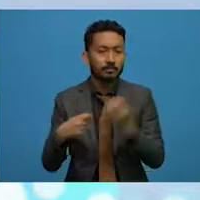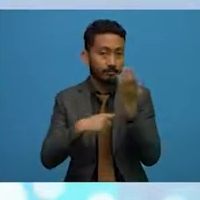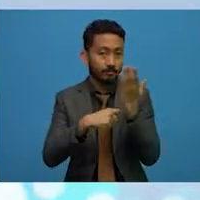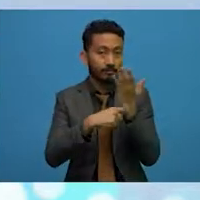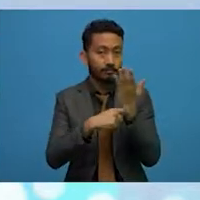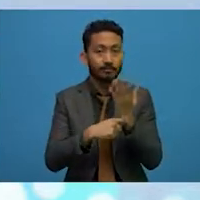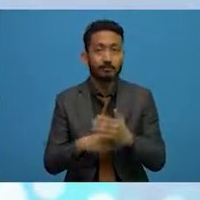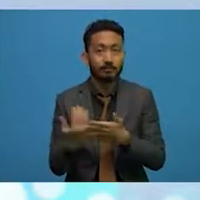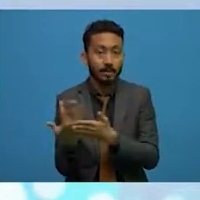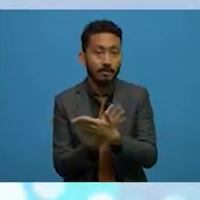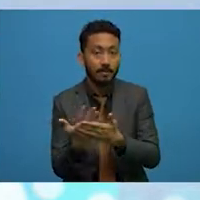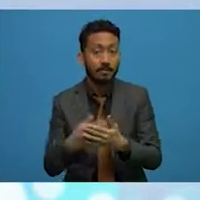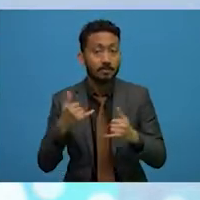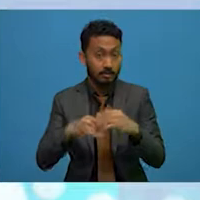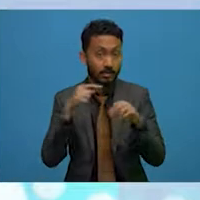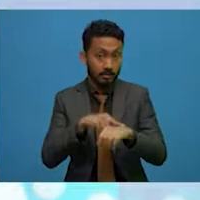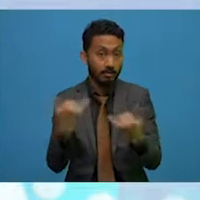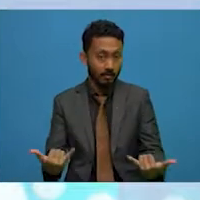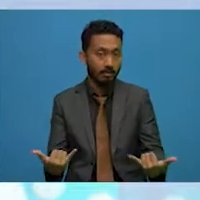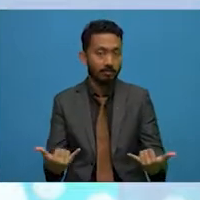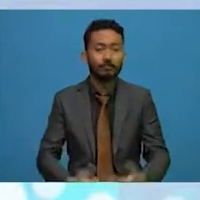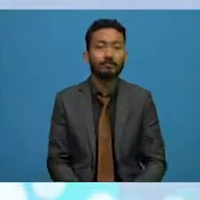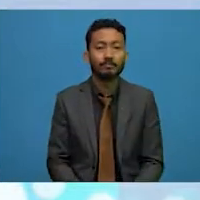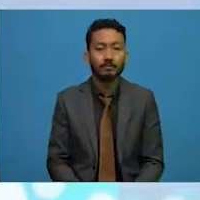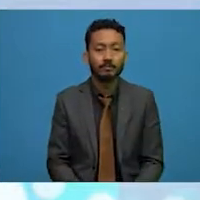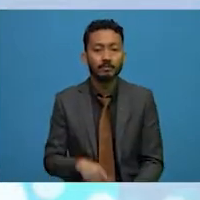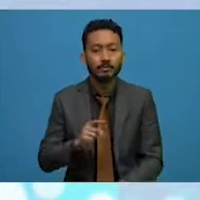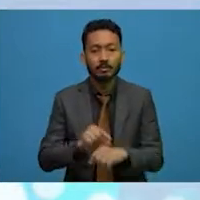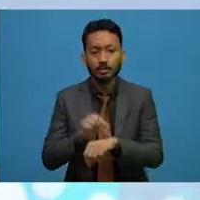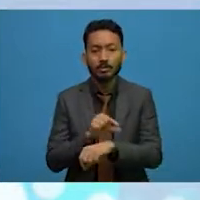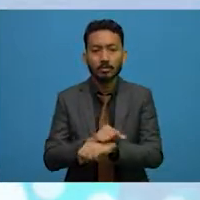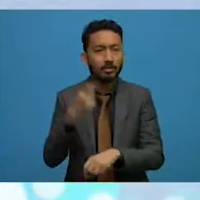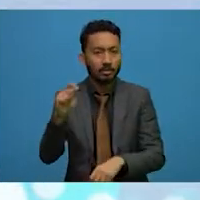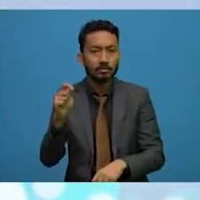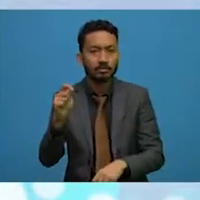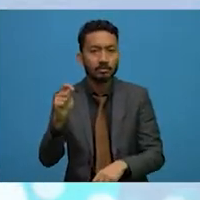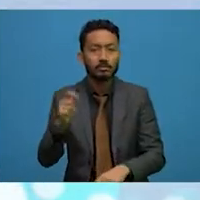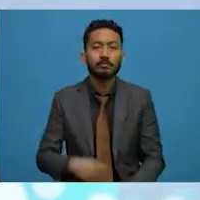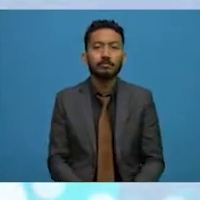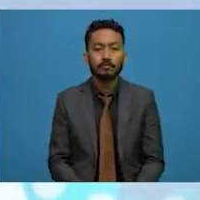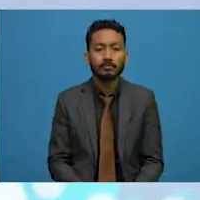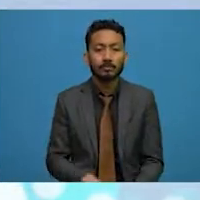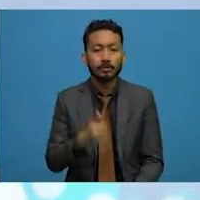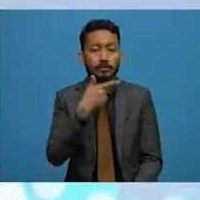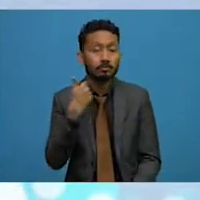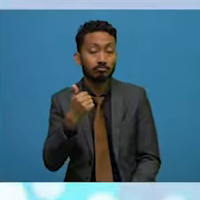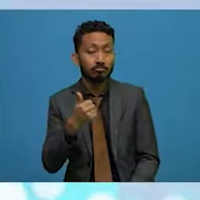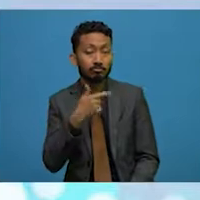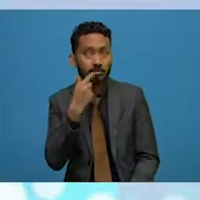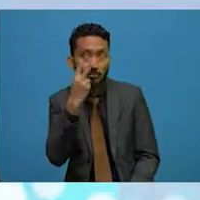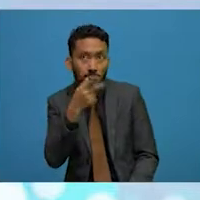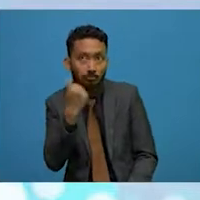pada masa kini. Sudah tentu penggunaan teks akan menjadi lebih menarik sekiranya digabungkan